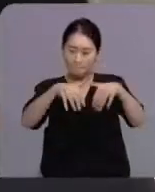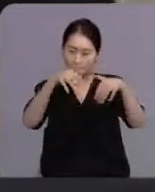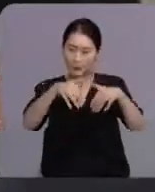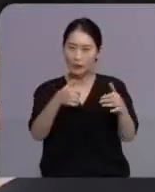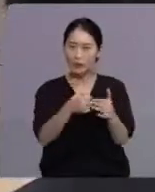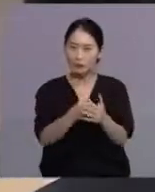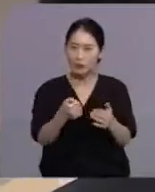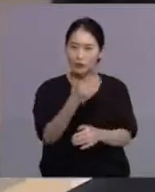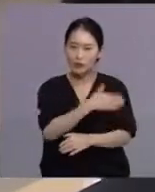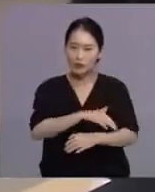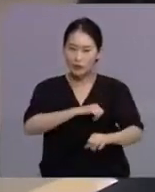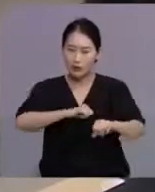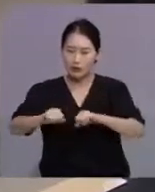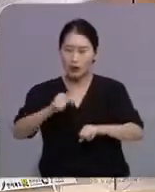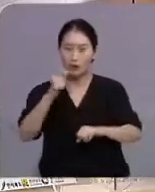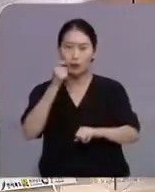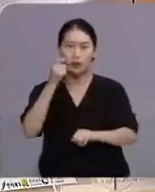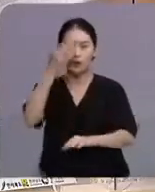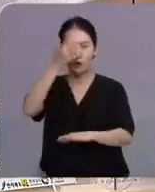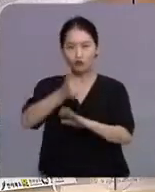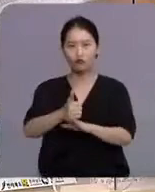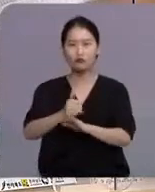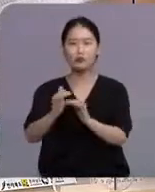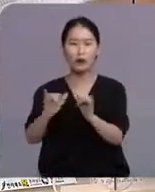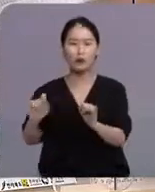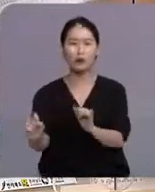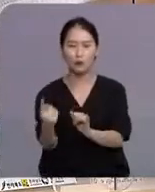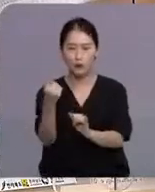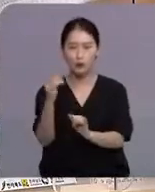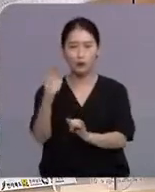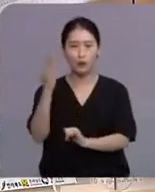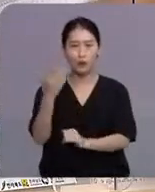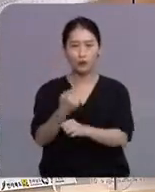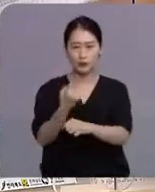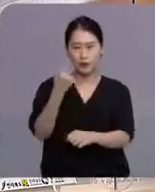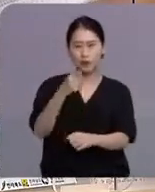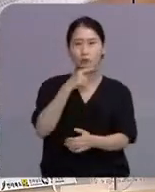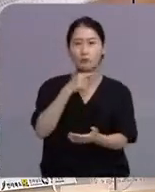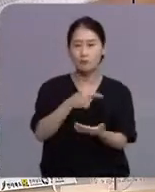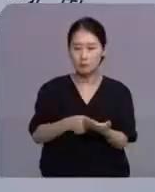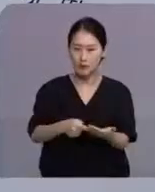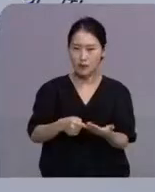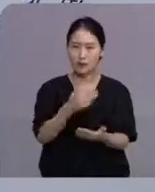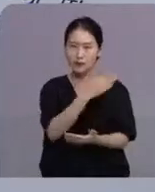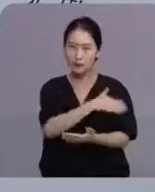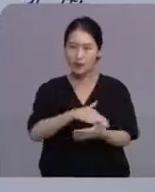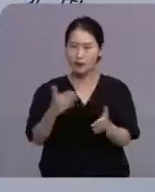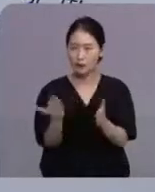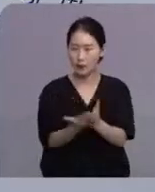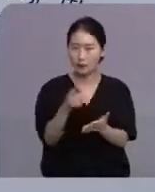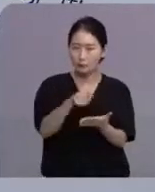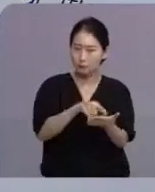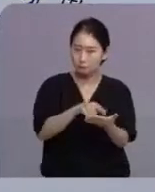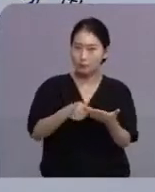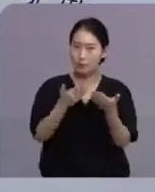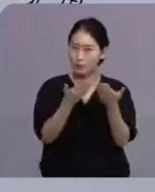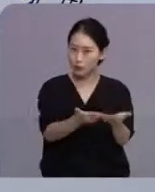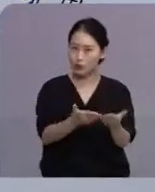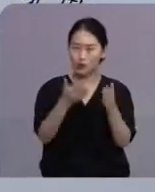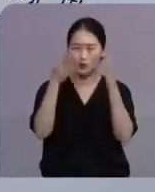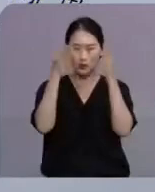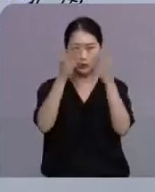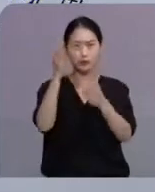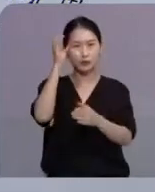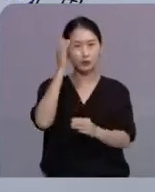인재로 결론 난 지난해 수액 씨름이 여전한 주민들에게 합당한 배상이 이루어질 지 주목됩니다 kbs 뉴스